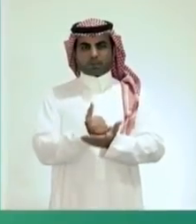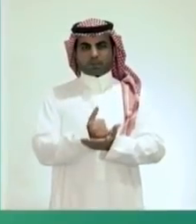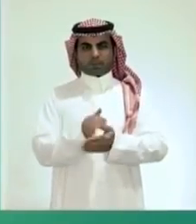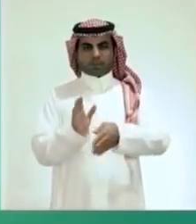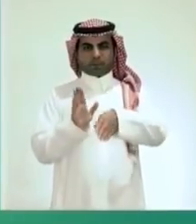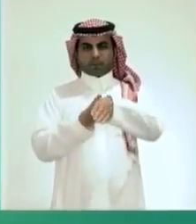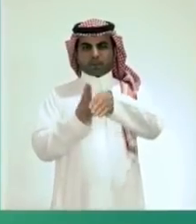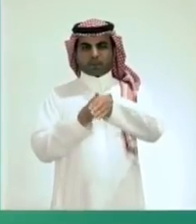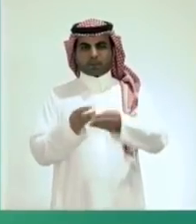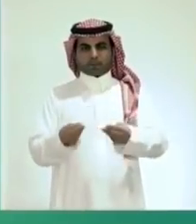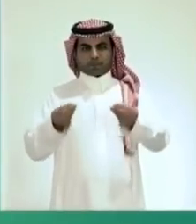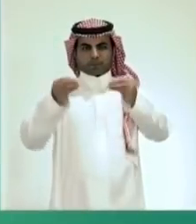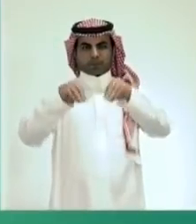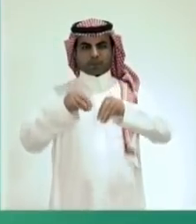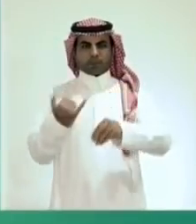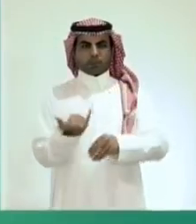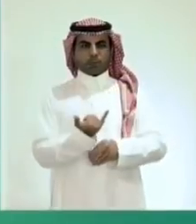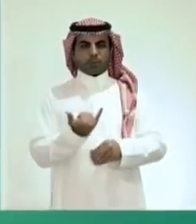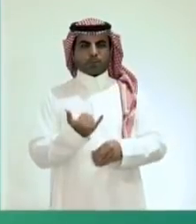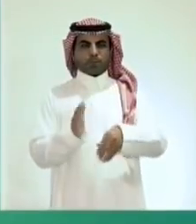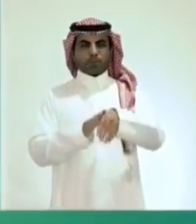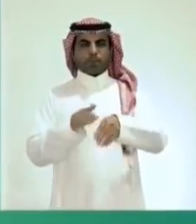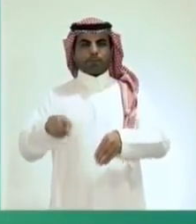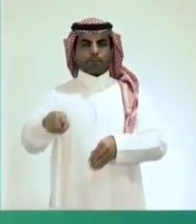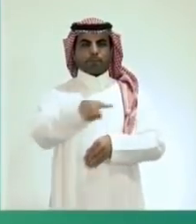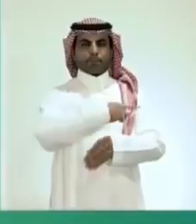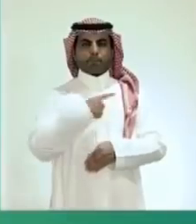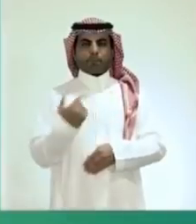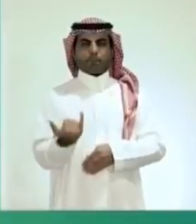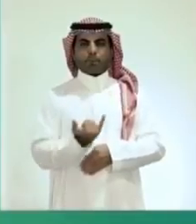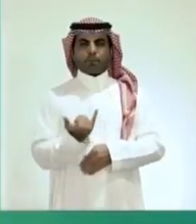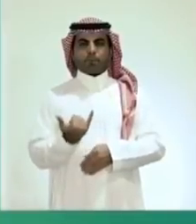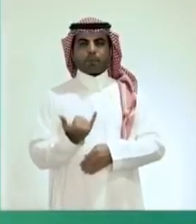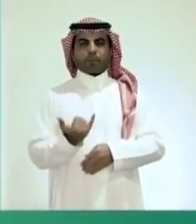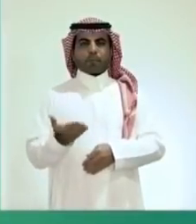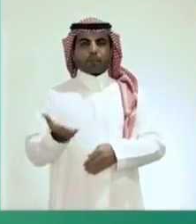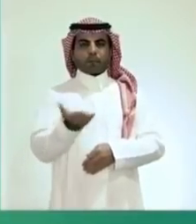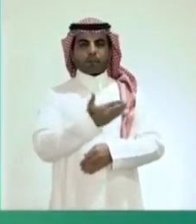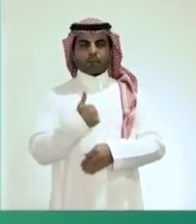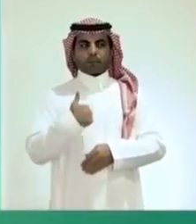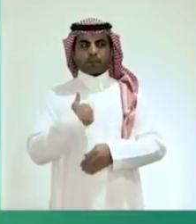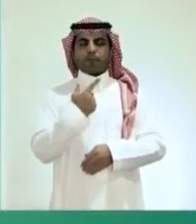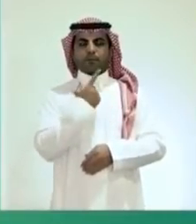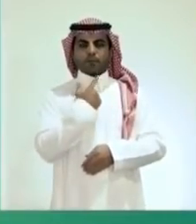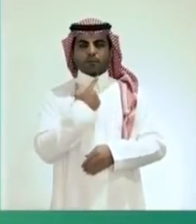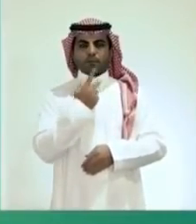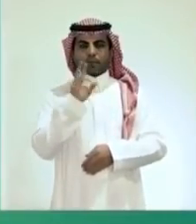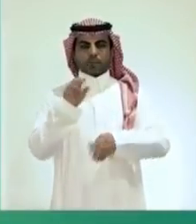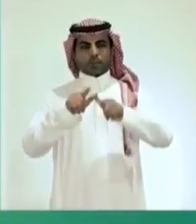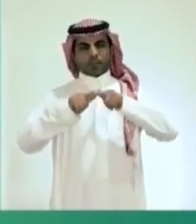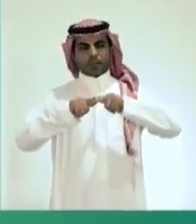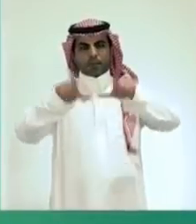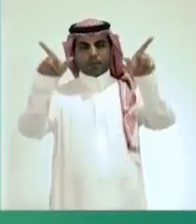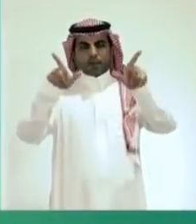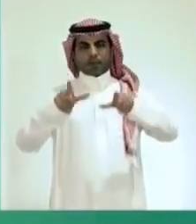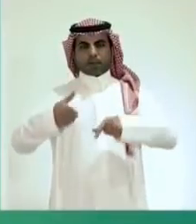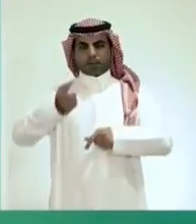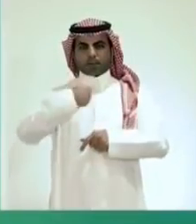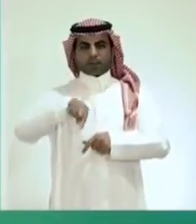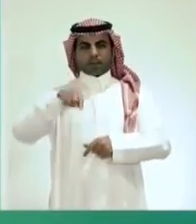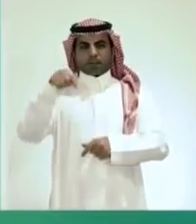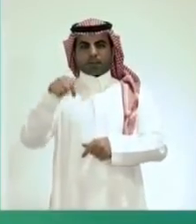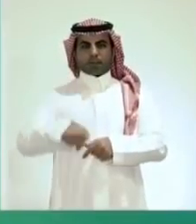أود أن أشير للجميع بنقطة هامة، حيث نود أن نعلن للجميع بأن